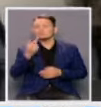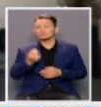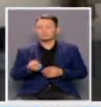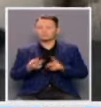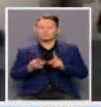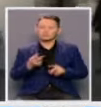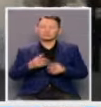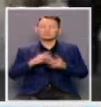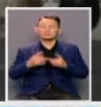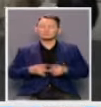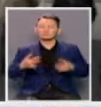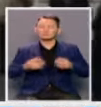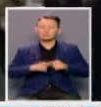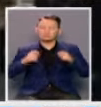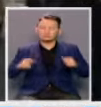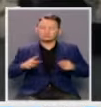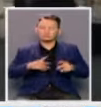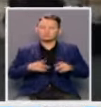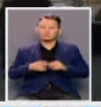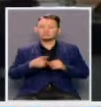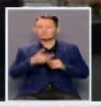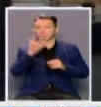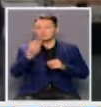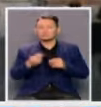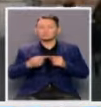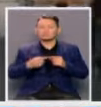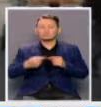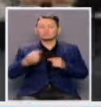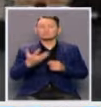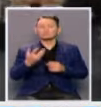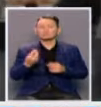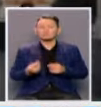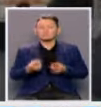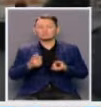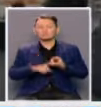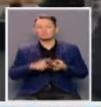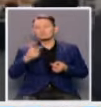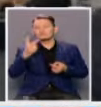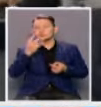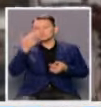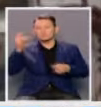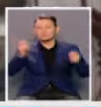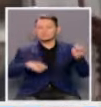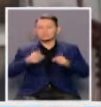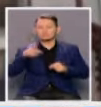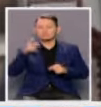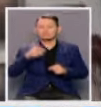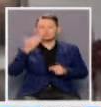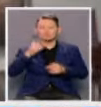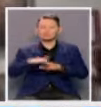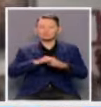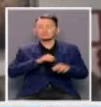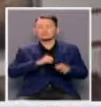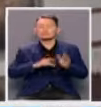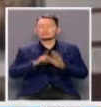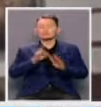көрменің мерекелік ашылу салтанаты өтті. Көрме 5 күнге дейін жалғасады. Айта кетейік, көрмеге биыл 200 елден 3000-ға жуық іріктелген ең мықты